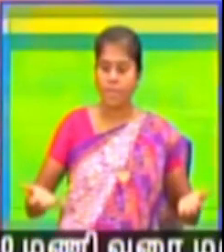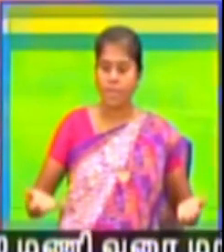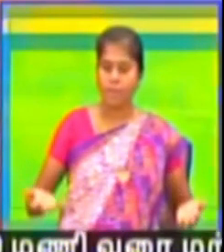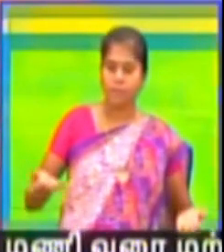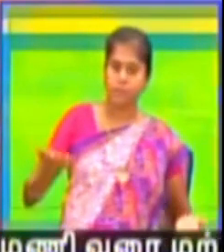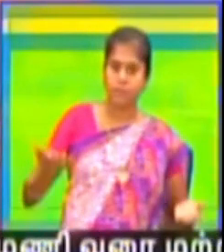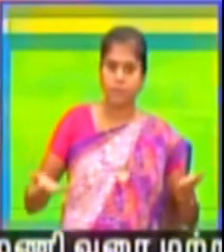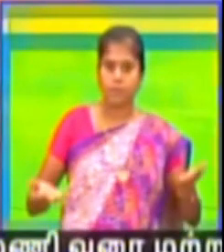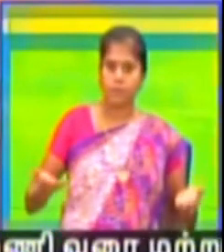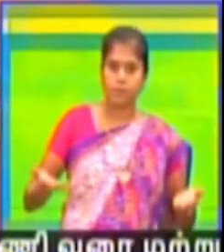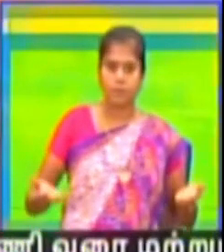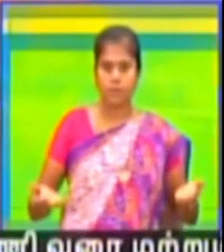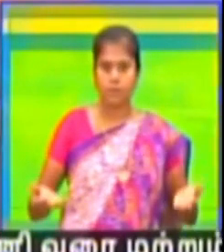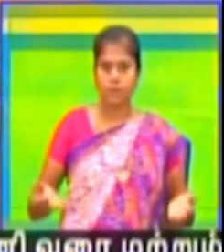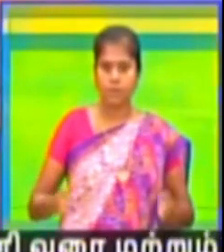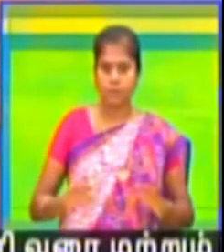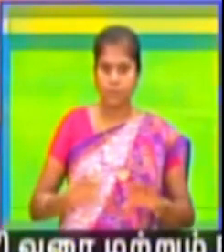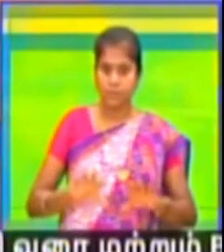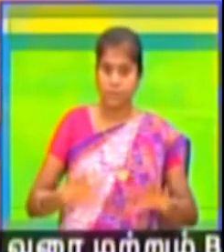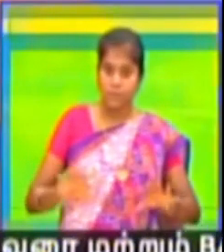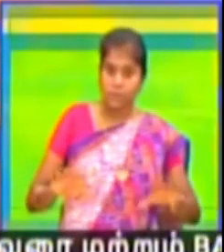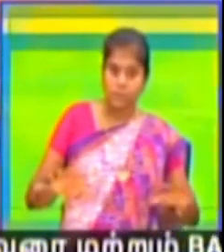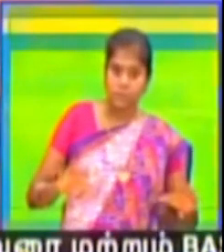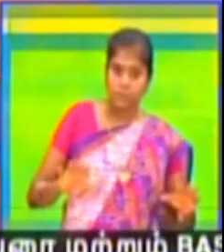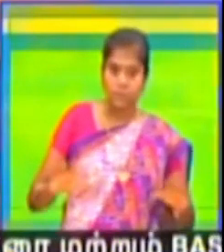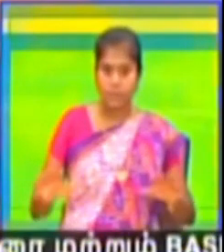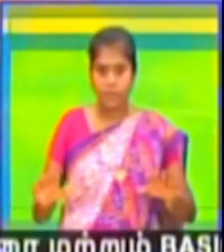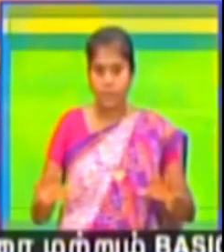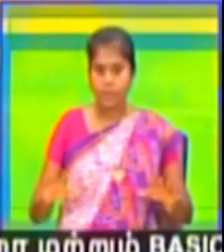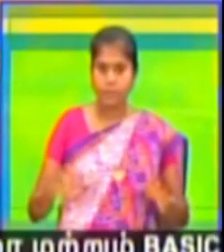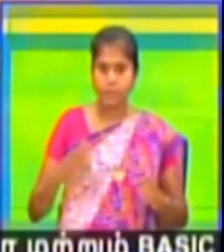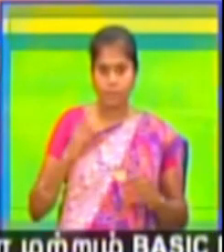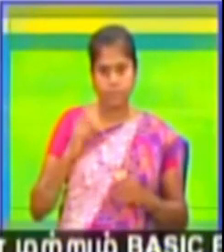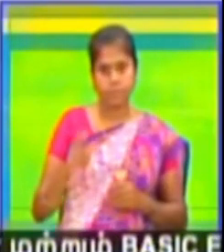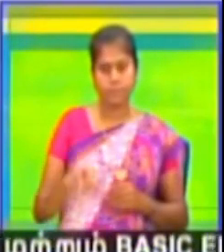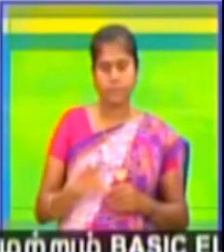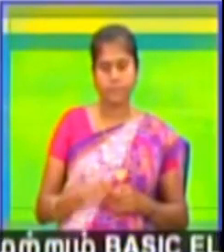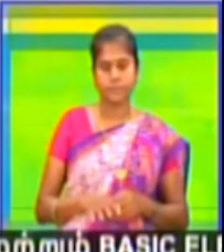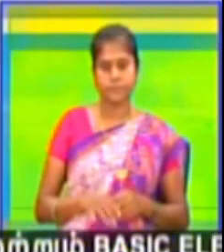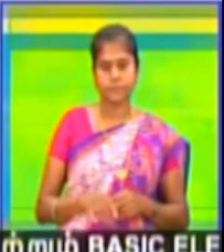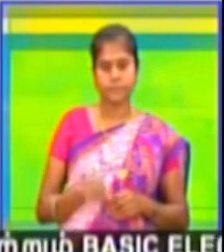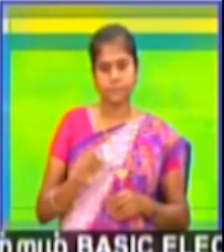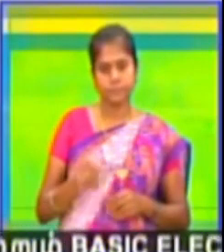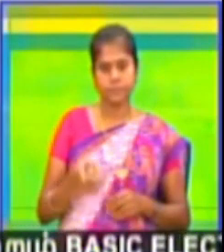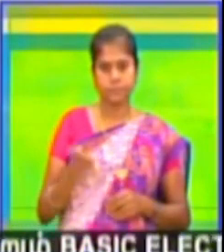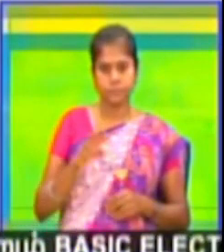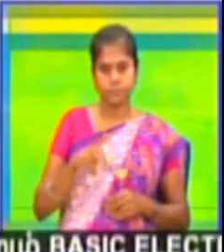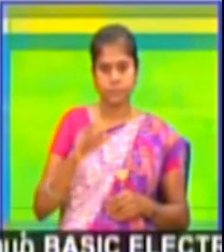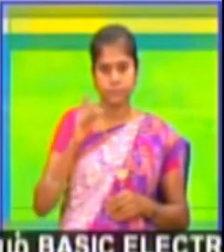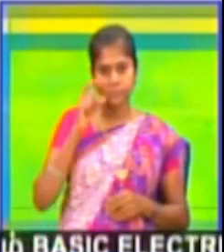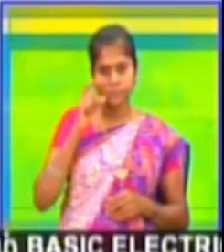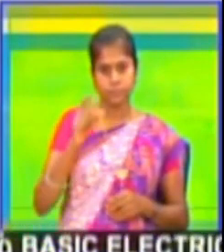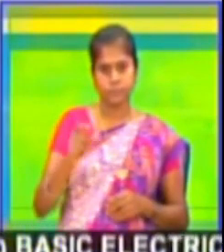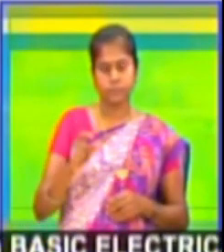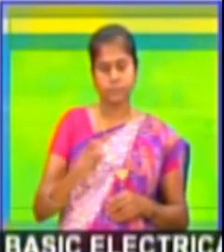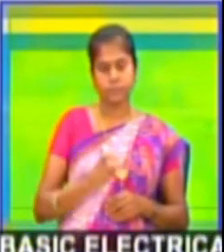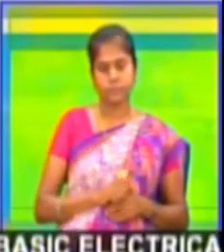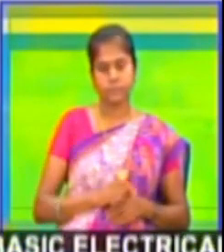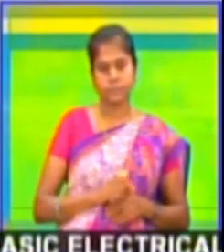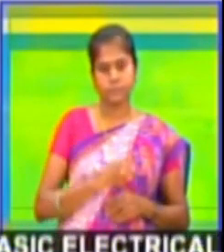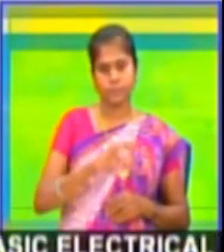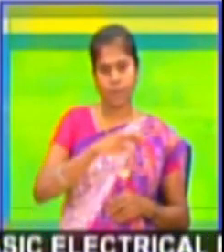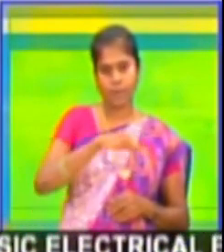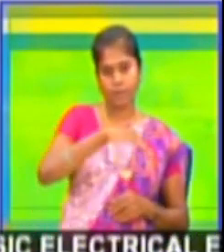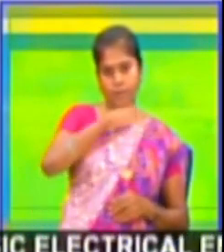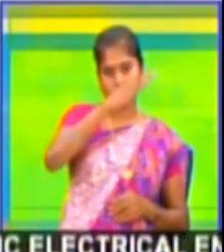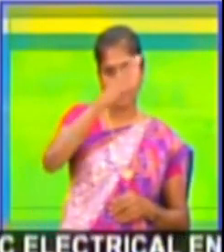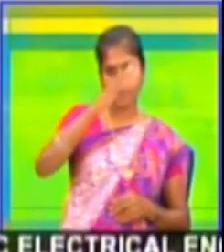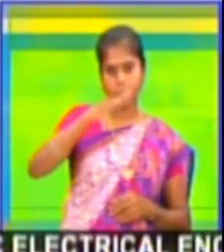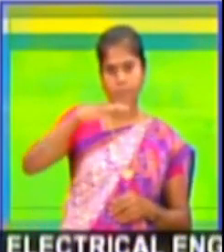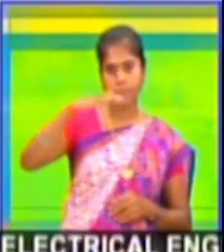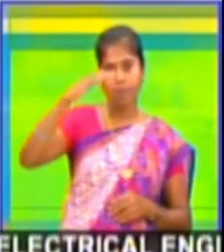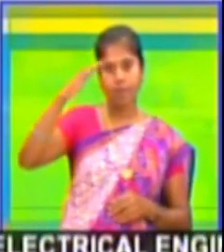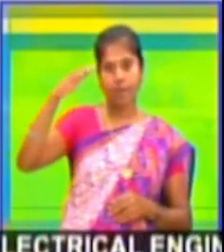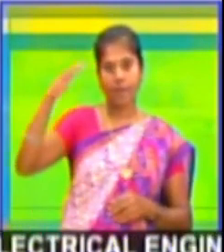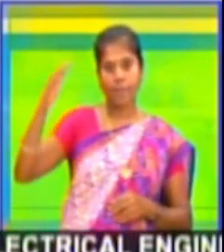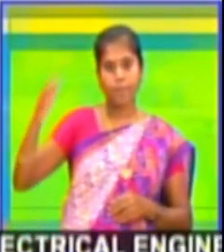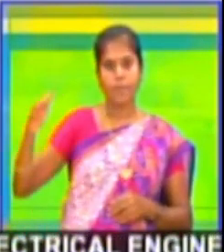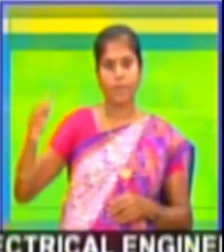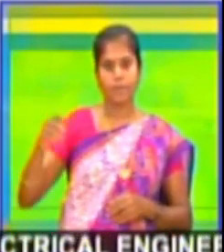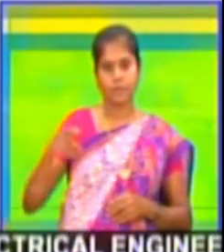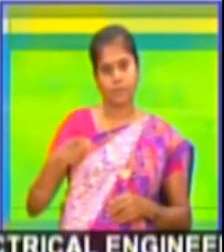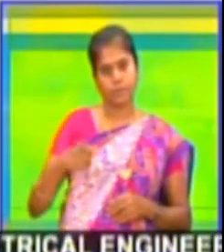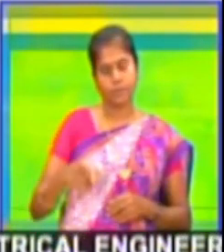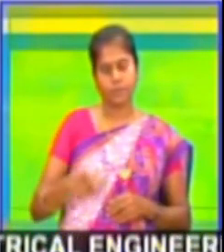நம்ம பார்க்க போகிறது சியார் நிவாரா மலைத்தொடர். சியார் நிவாரா மலைத்தொடர்ங்கிறது மத்திய